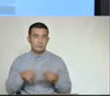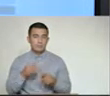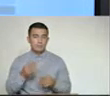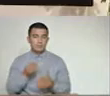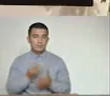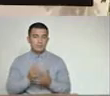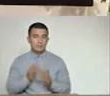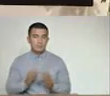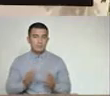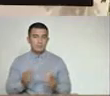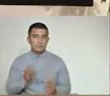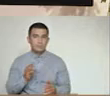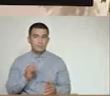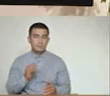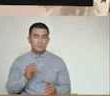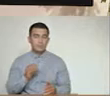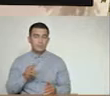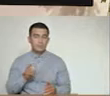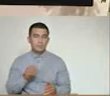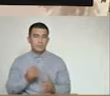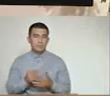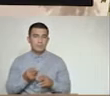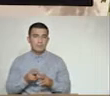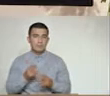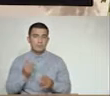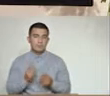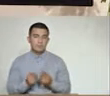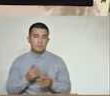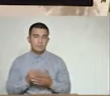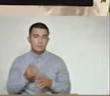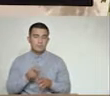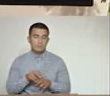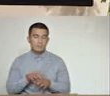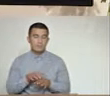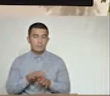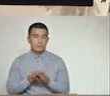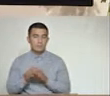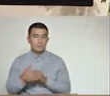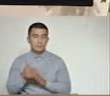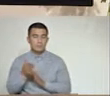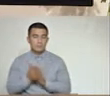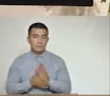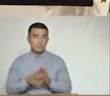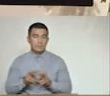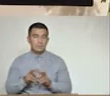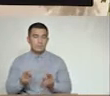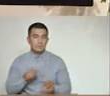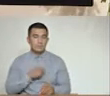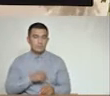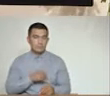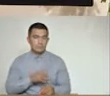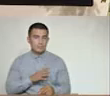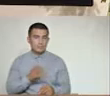Aziz o'quvchilar, tufilkaning tashqi ko'rinishi haqiqatan ham bizning poyabzalimizning ostki qismiga o'xshar